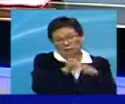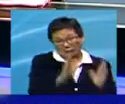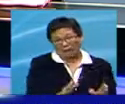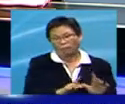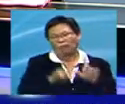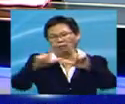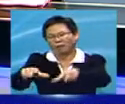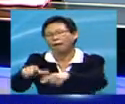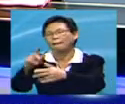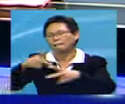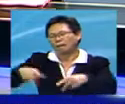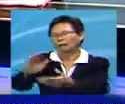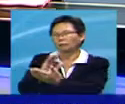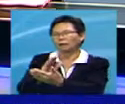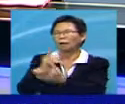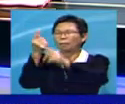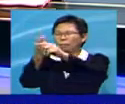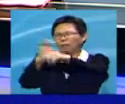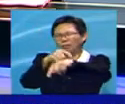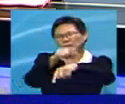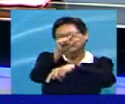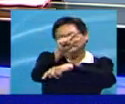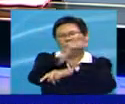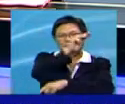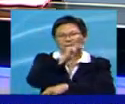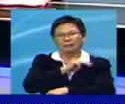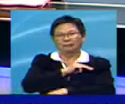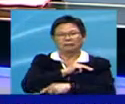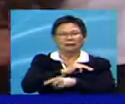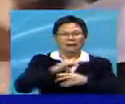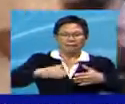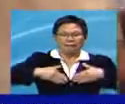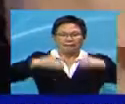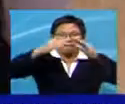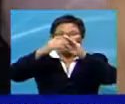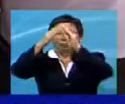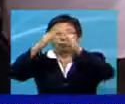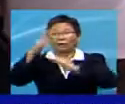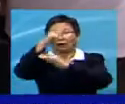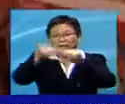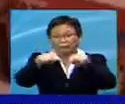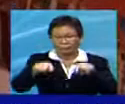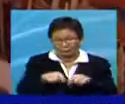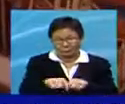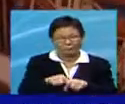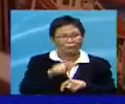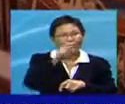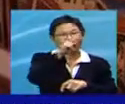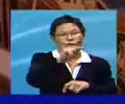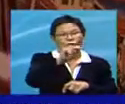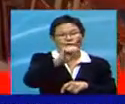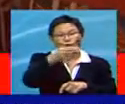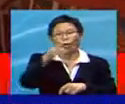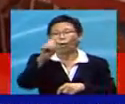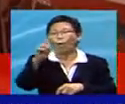sementara yang akan dibina dalam masa terdekat menteri kesejahteraan Bandar Perumahan dan kerajaan tempatan Tan Sri Nor Omar